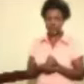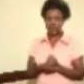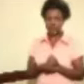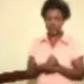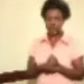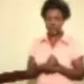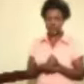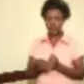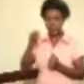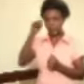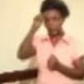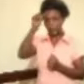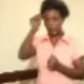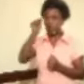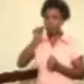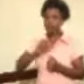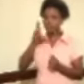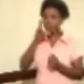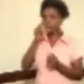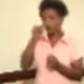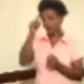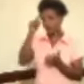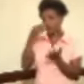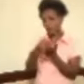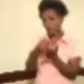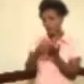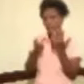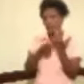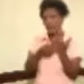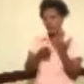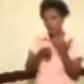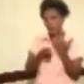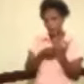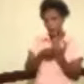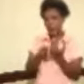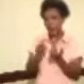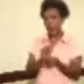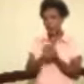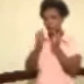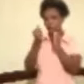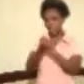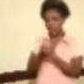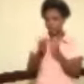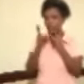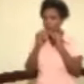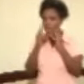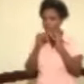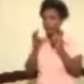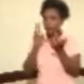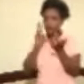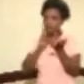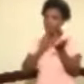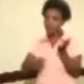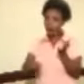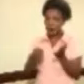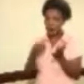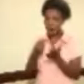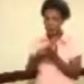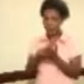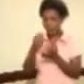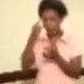que madame Magloire est responsable de mes investissements. Ça s'est passé mal, tout comme monsieur Trump, ça s'est passé mal. Et monsieur Trump reste un grand